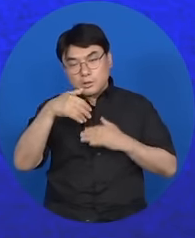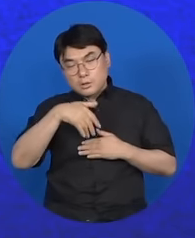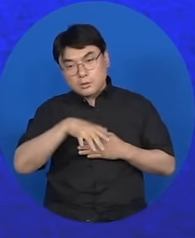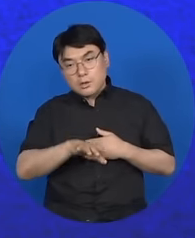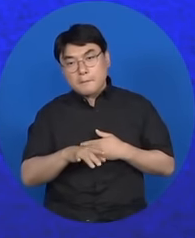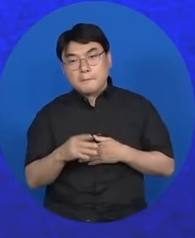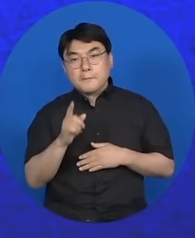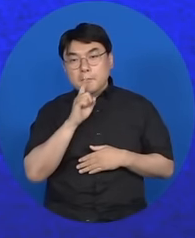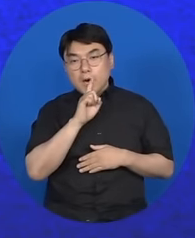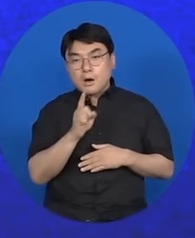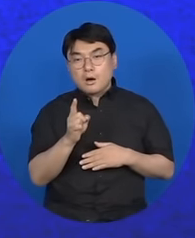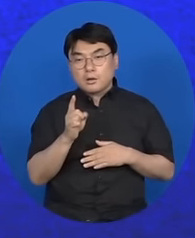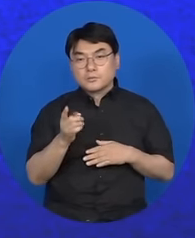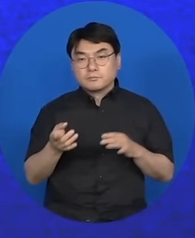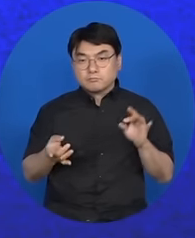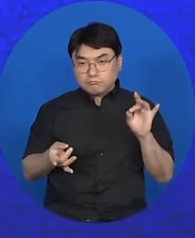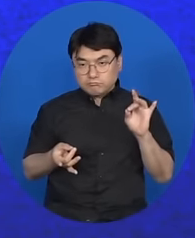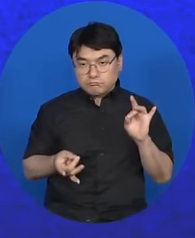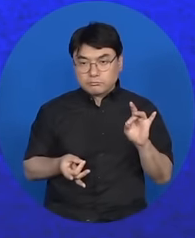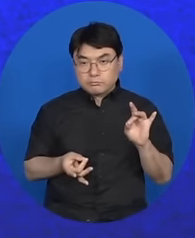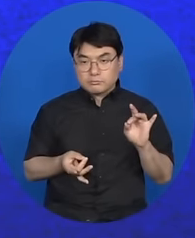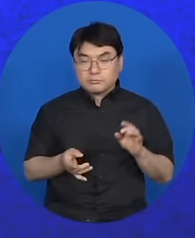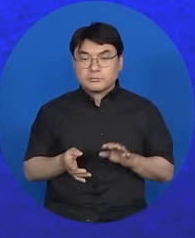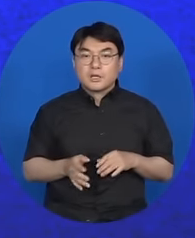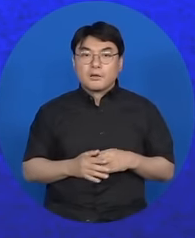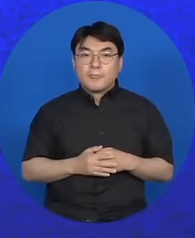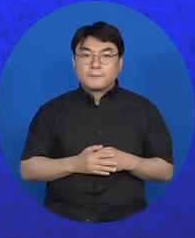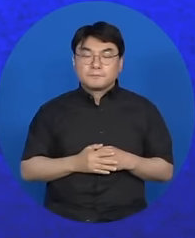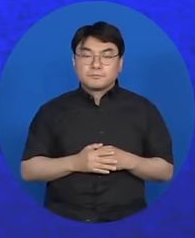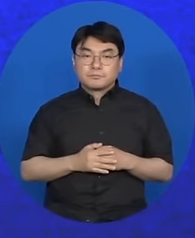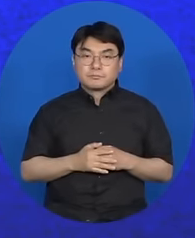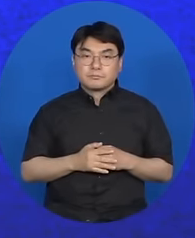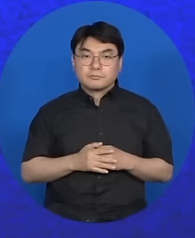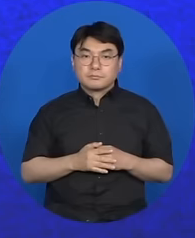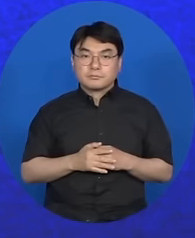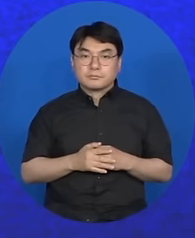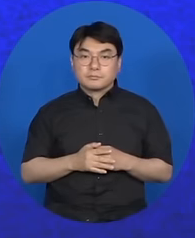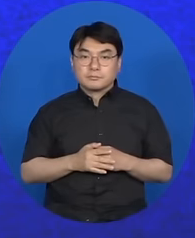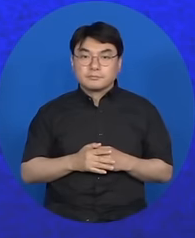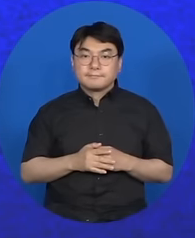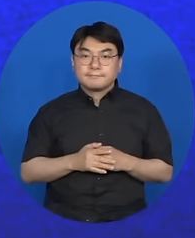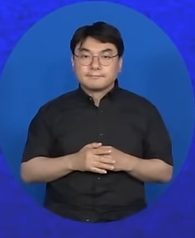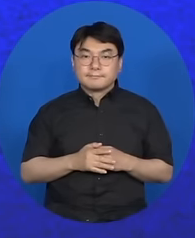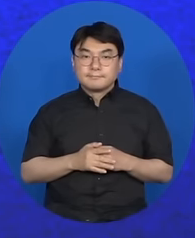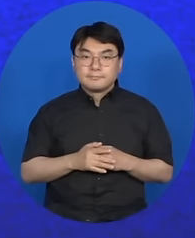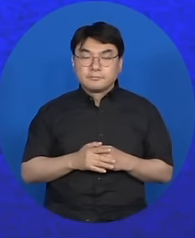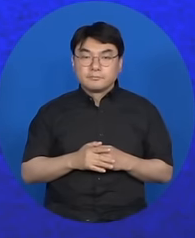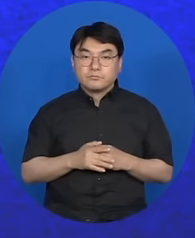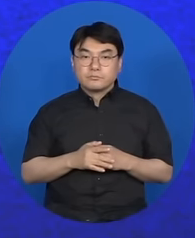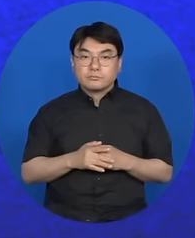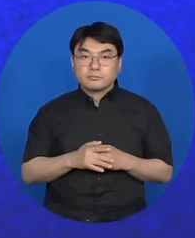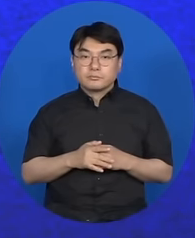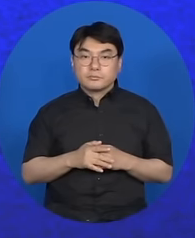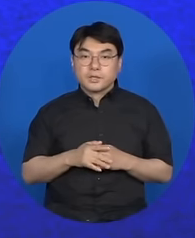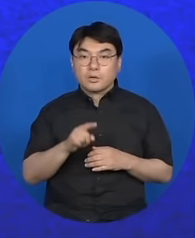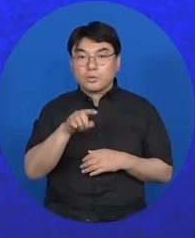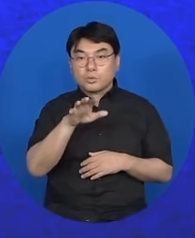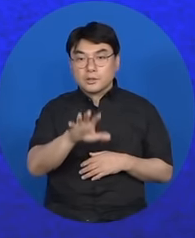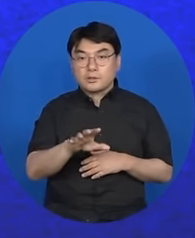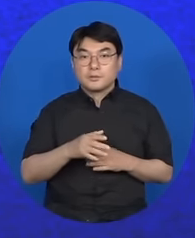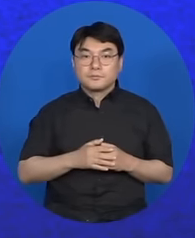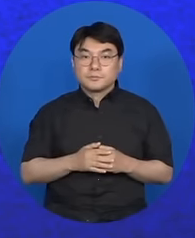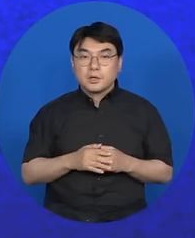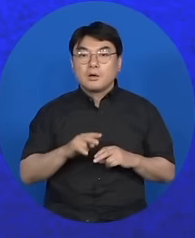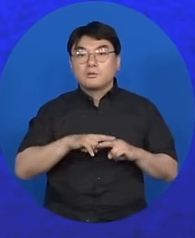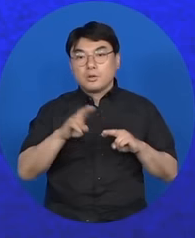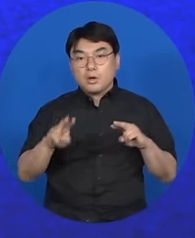말도 하지 못하실 때, 물론 말씀을 하시지만 굉장히 불편하게 말을 할 때 이런 일이 있었습니다. 그곳에 은퇴한